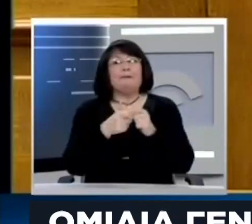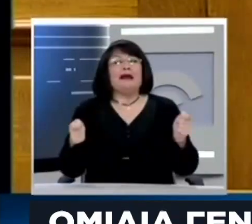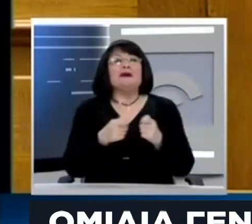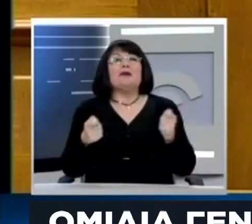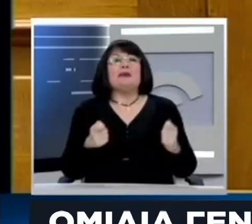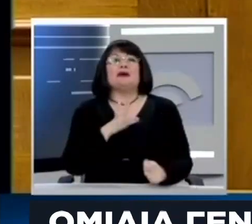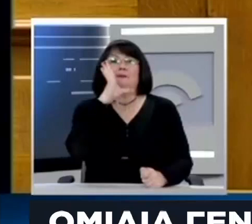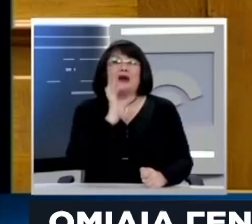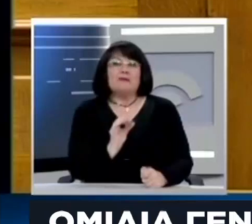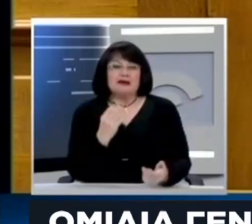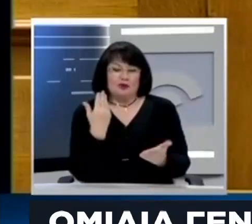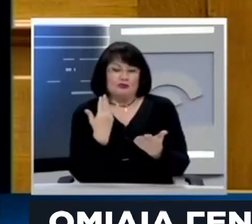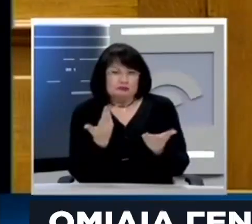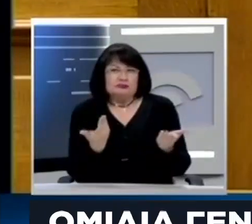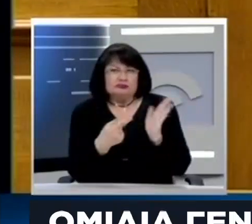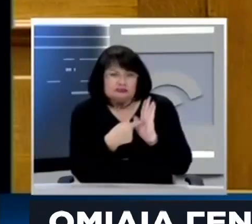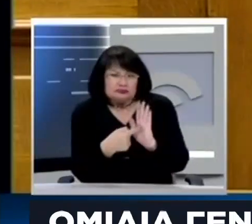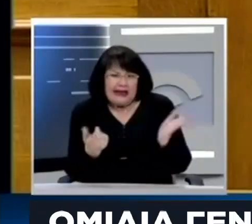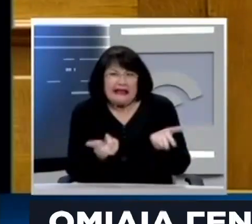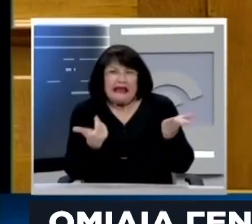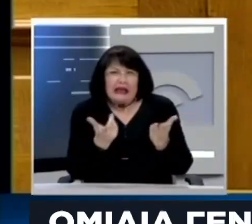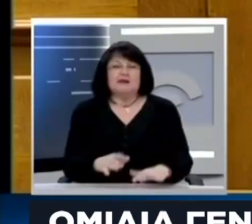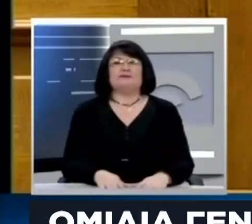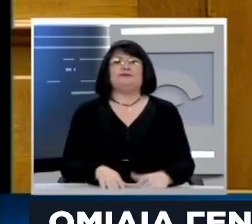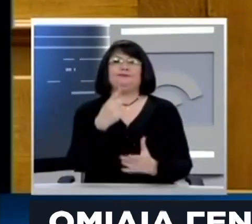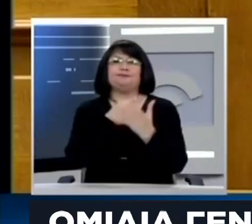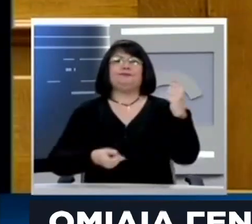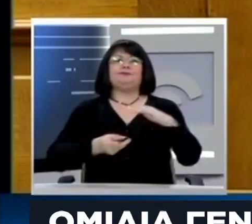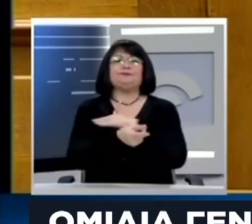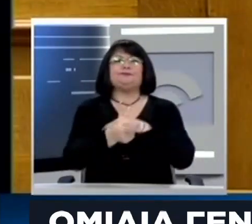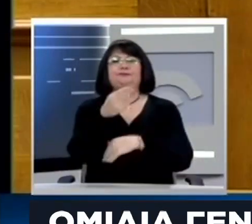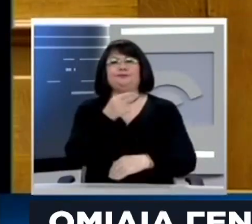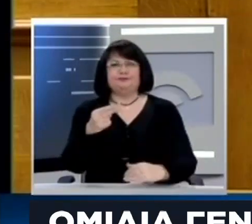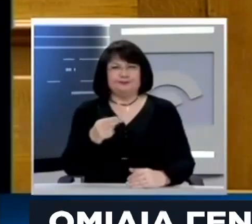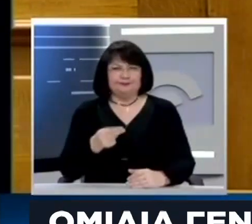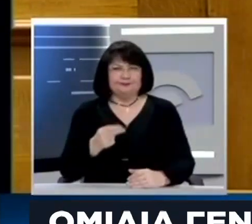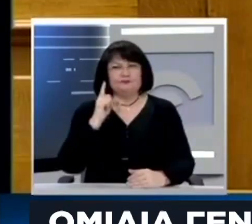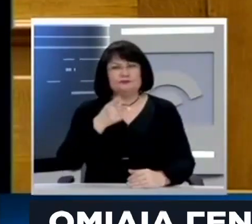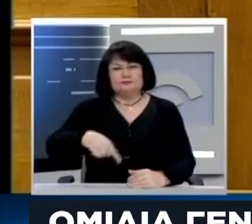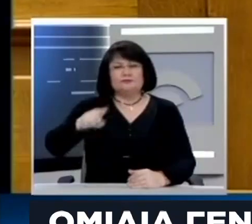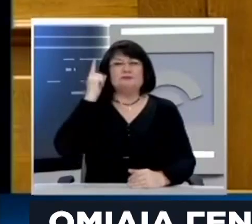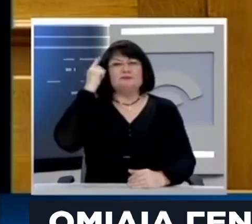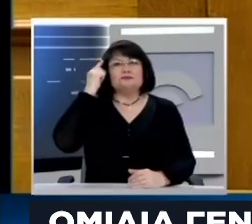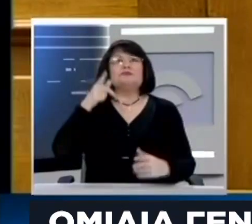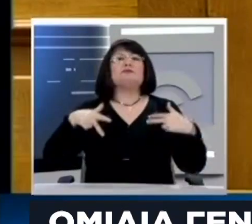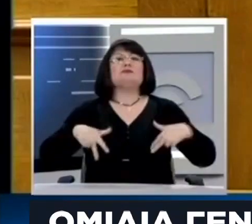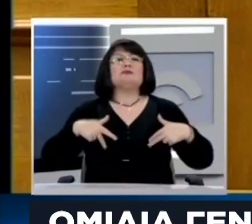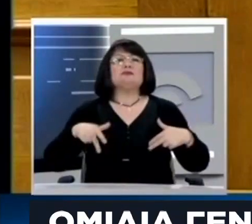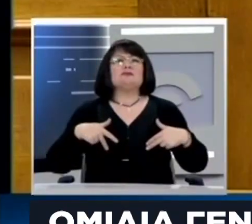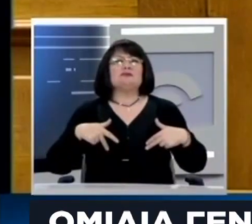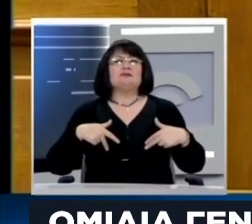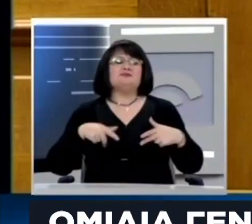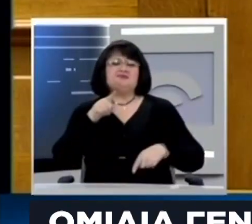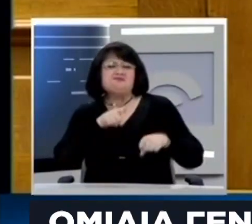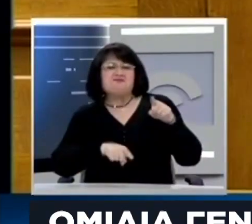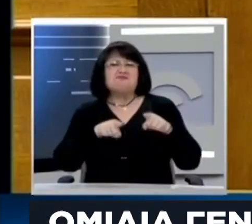με πραγματικό αντίκρισμα. Στο προσφυγικό μεταναστευτικό, όλοι κατανοούν πως η κυβέρνηση αντιδρά